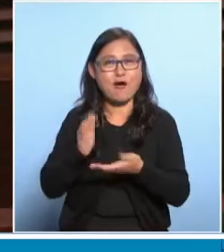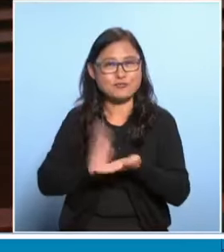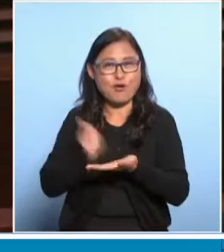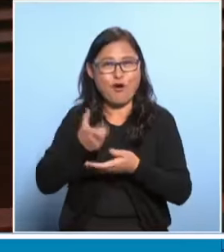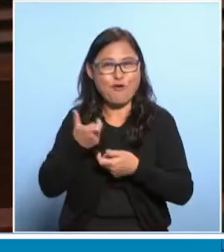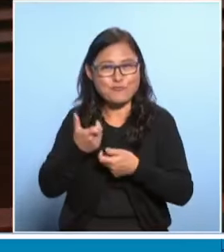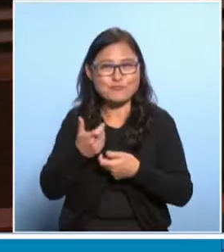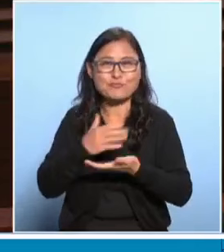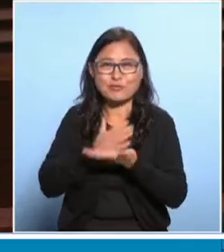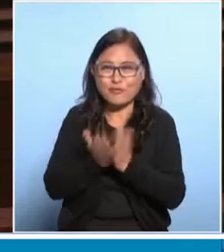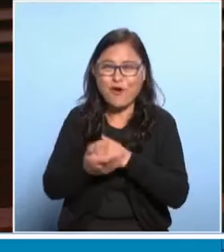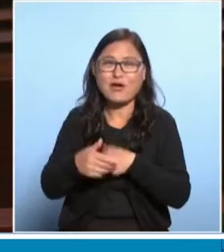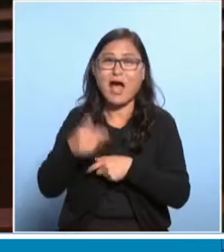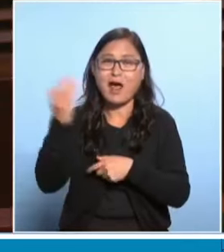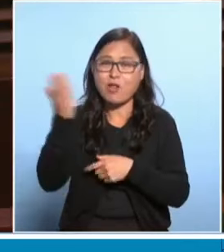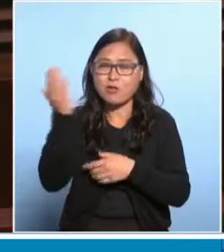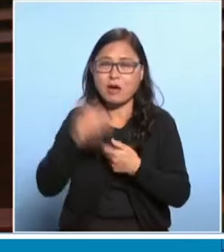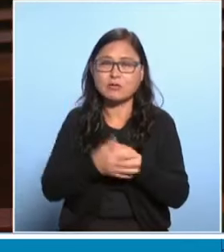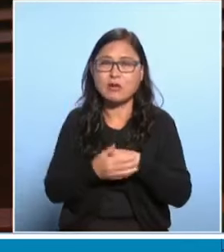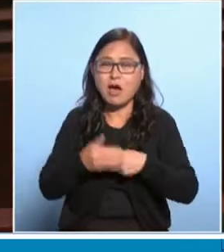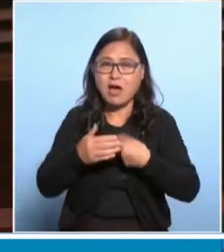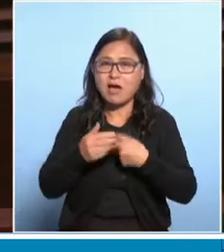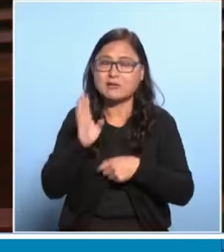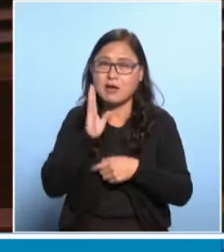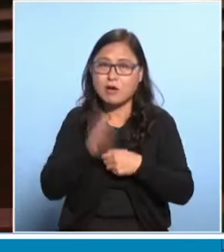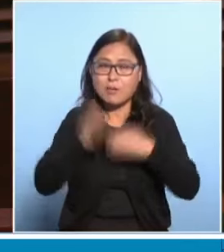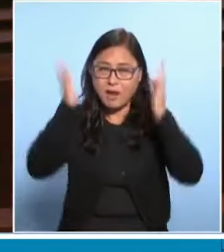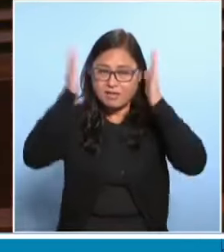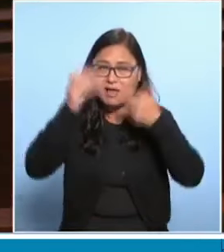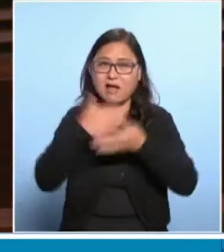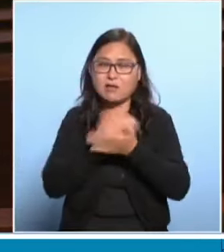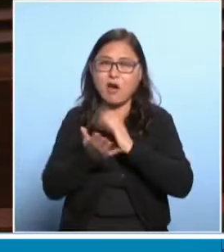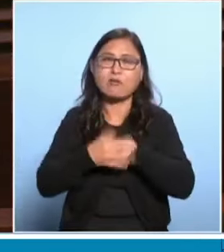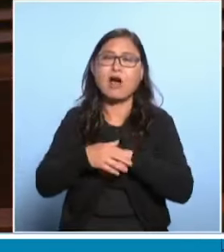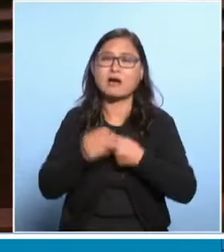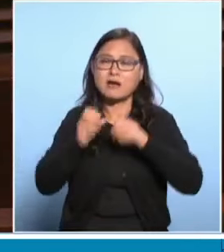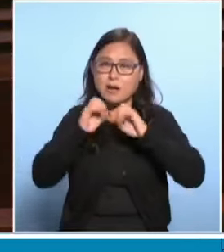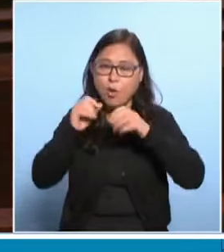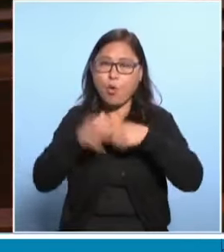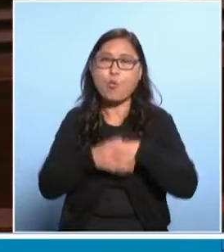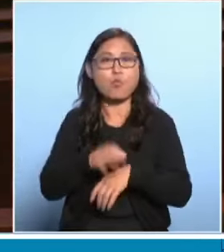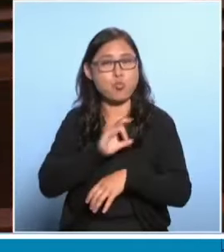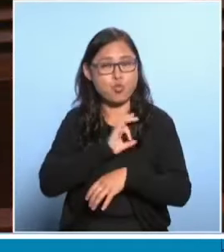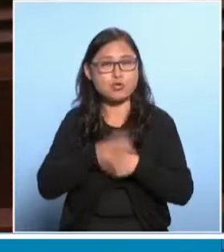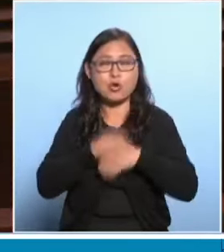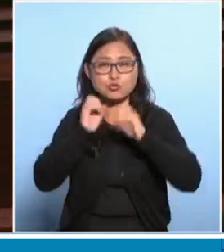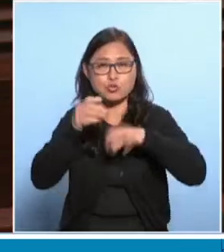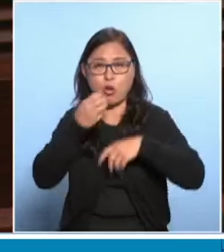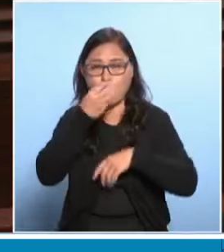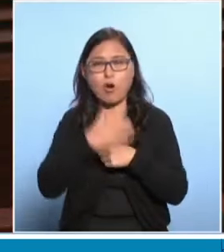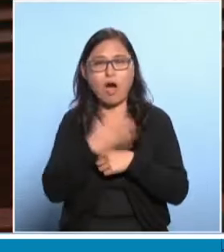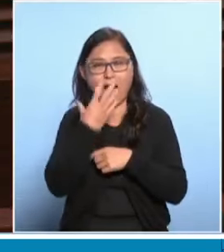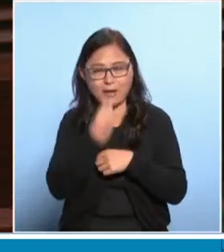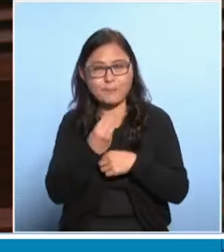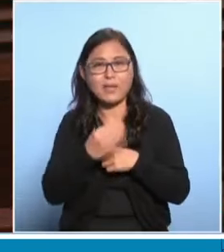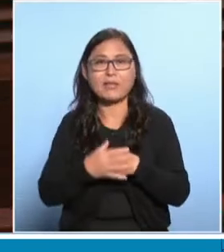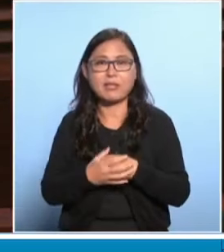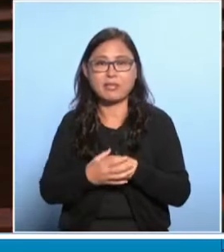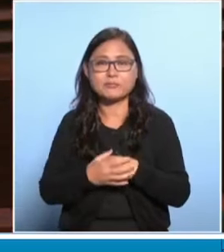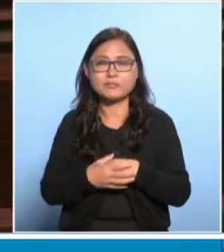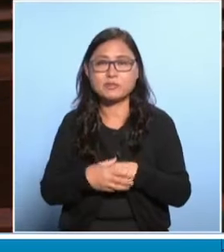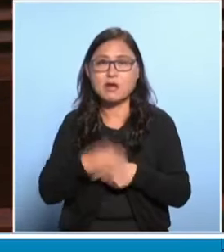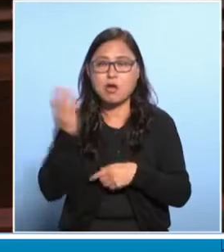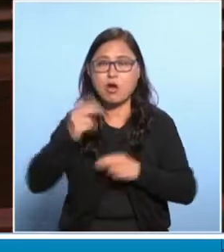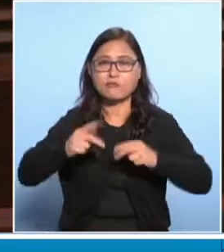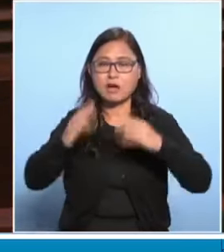和馬來西亞等地舉辦的旅遊展覽，亦都舉行簡報會，宣揚香港的旅遊魅力。另外，旅發